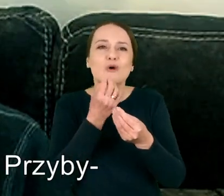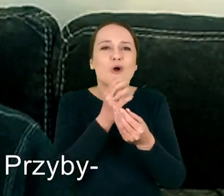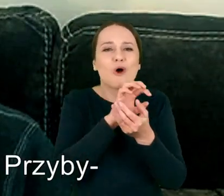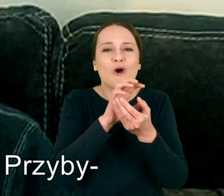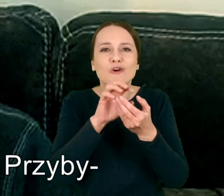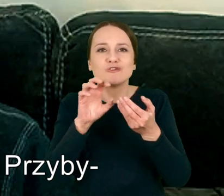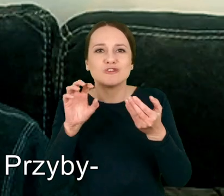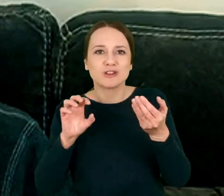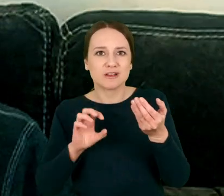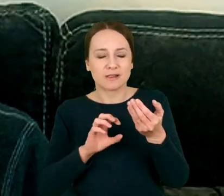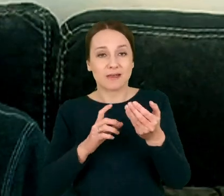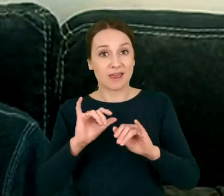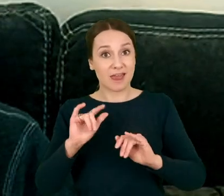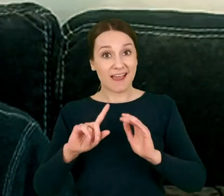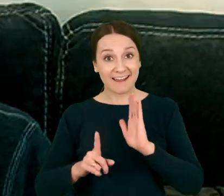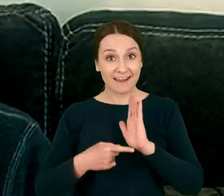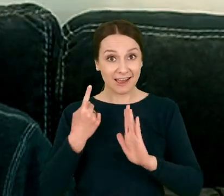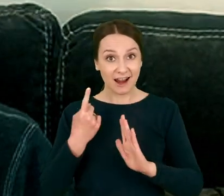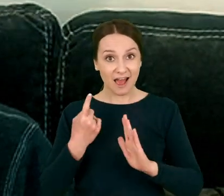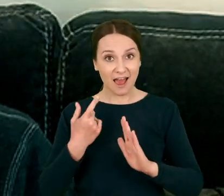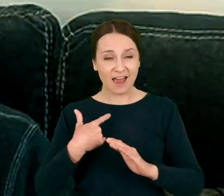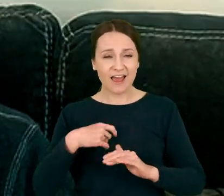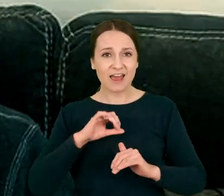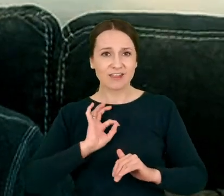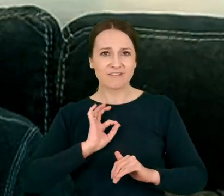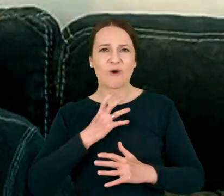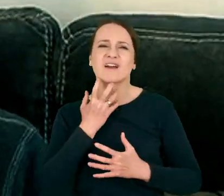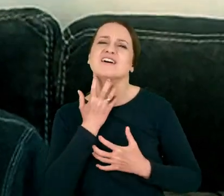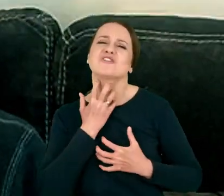sam Przybyszewski.